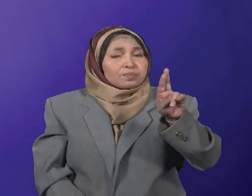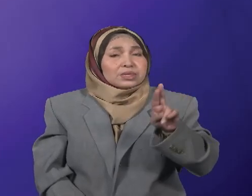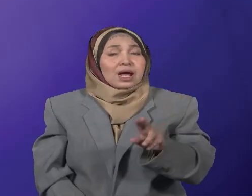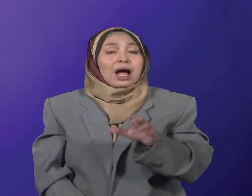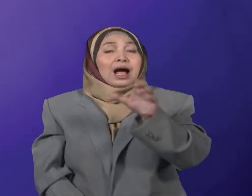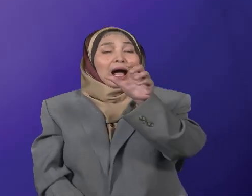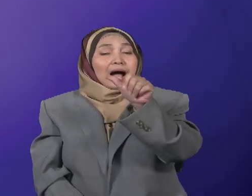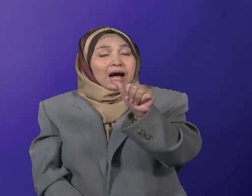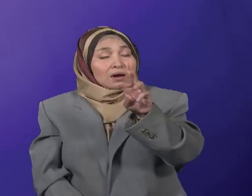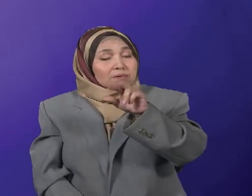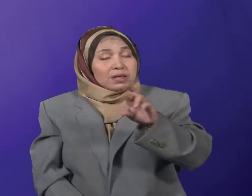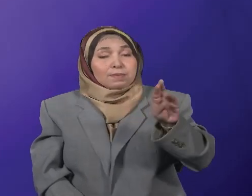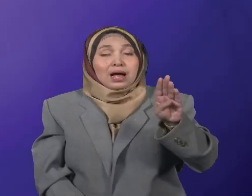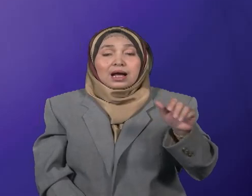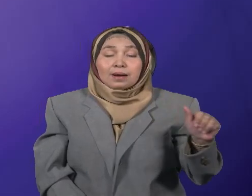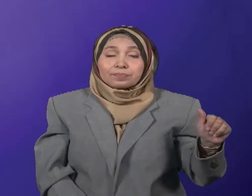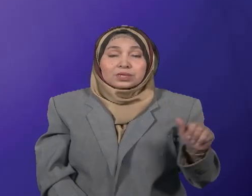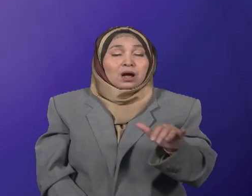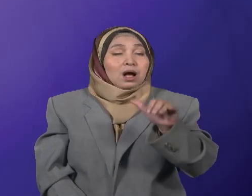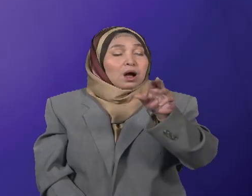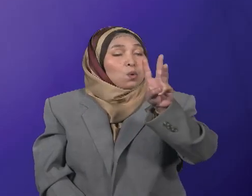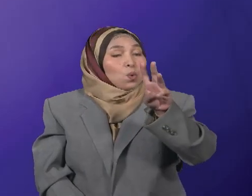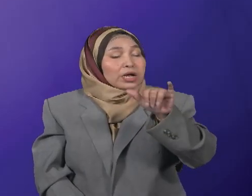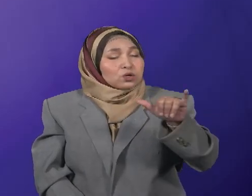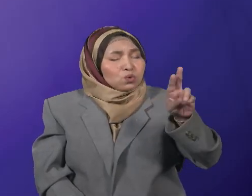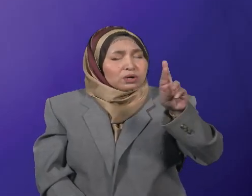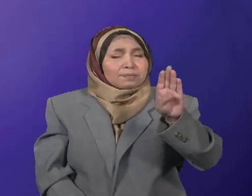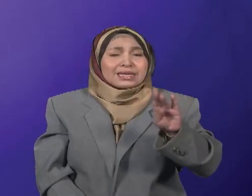Wayur. Arriba. Arriba. Wayurbi.